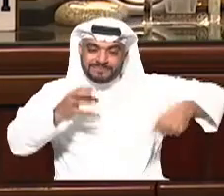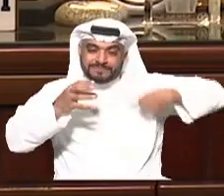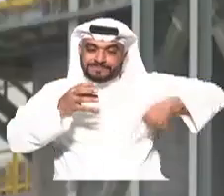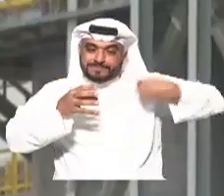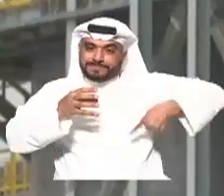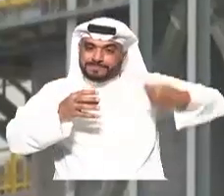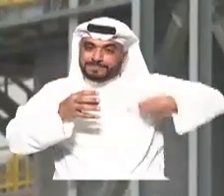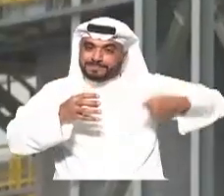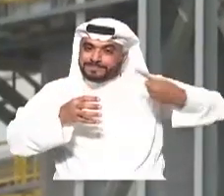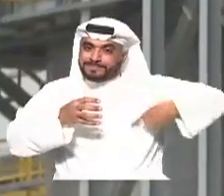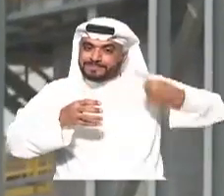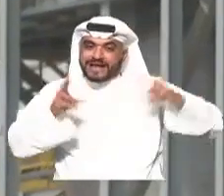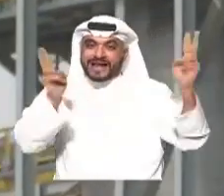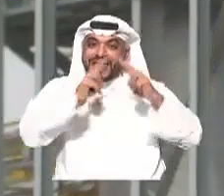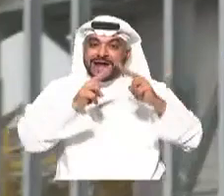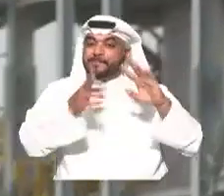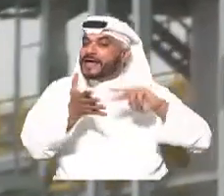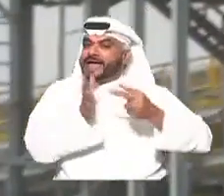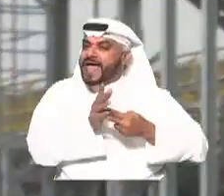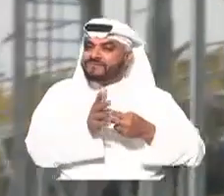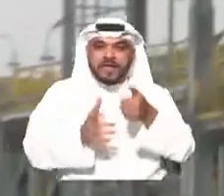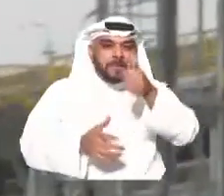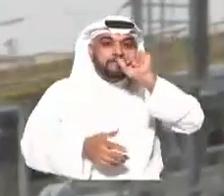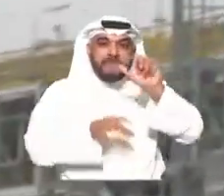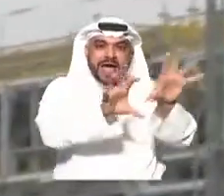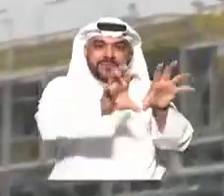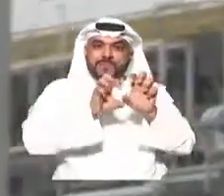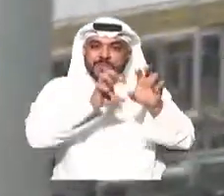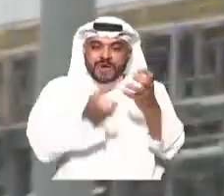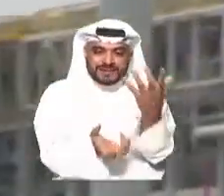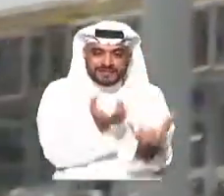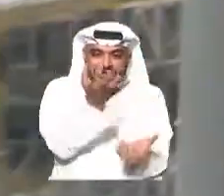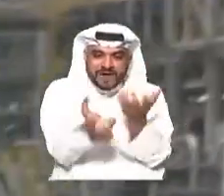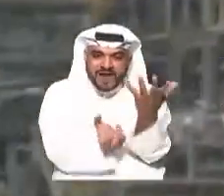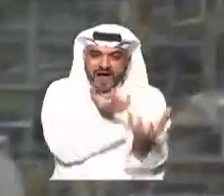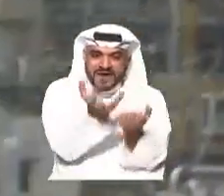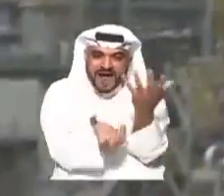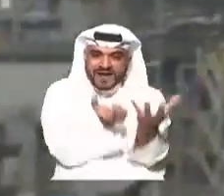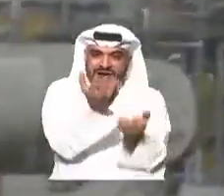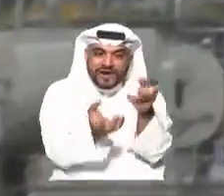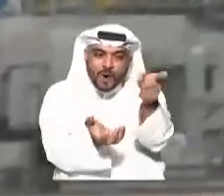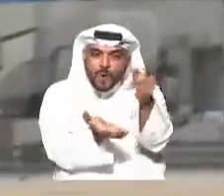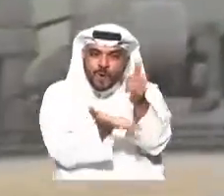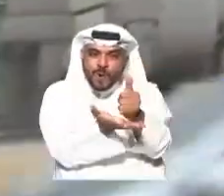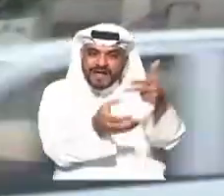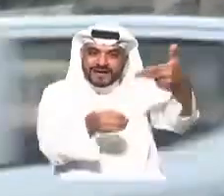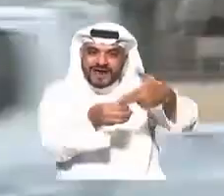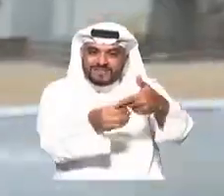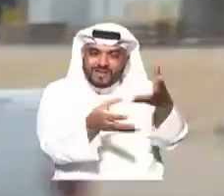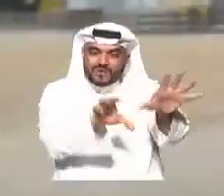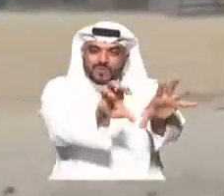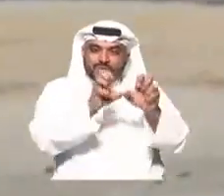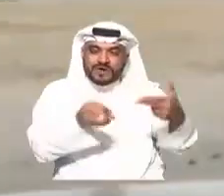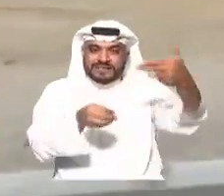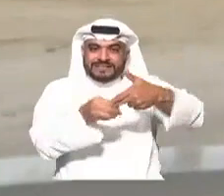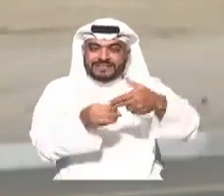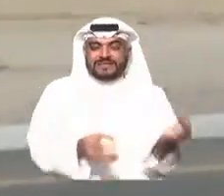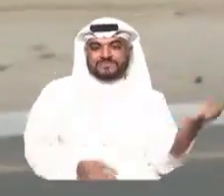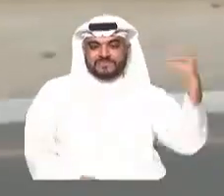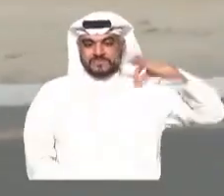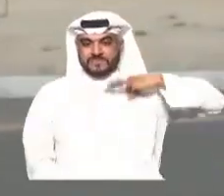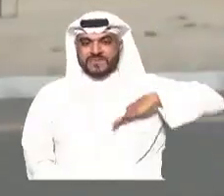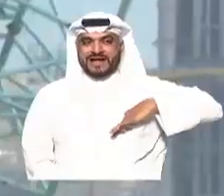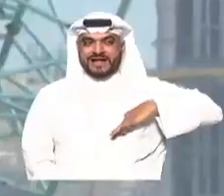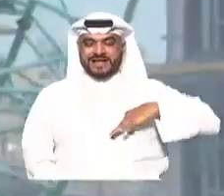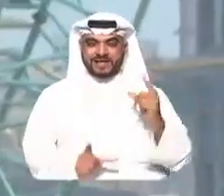لمحطات الكهرباء. عمليات تصدير الكويت للنفط الخام والثقيل للسوق العالمي من شأنه تحقيق إيرادات إضافية للدولة في